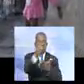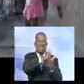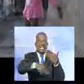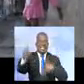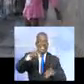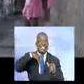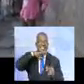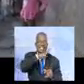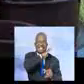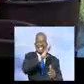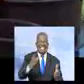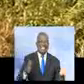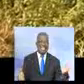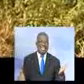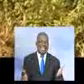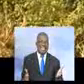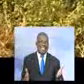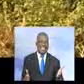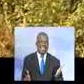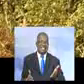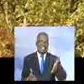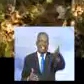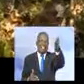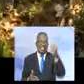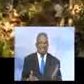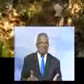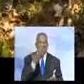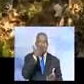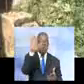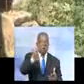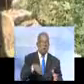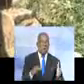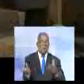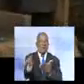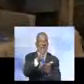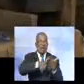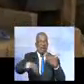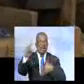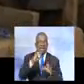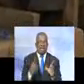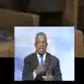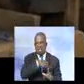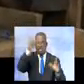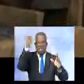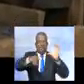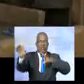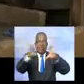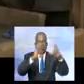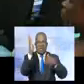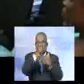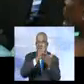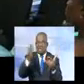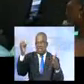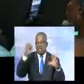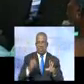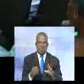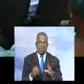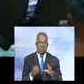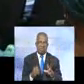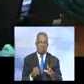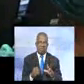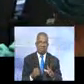concernées. Il s'agit maintenant de mener la réflexion sur la politique et le cadre réglementaire des bidonvilles. Cette deuxième